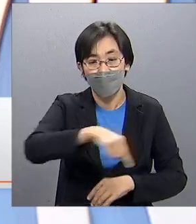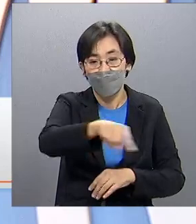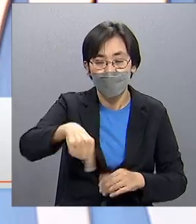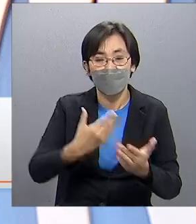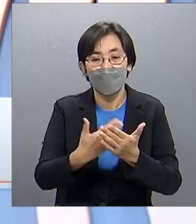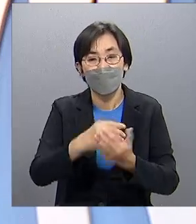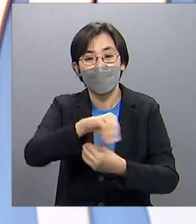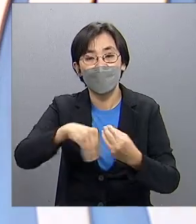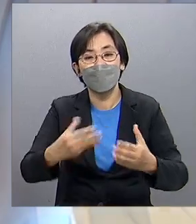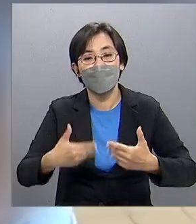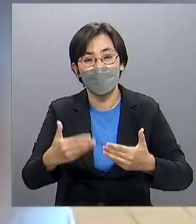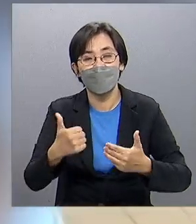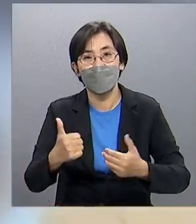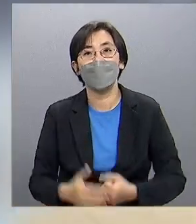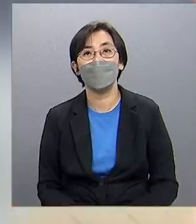ค่ะ